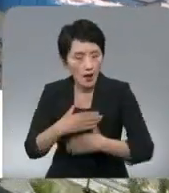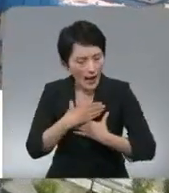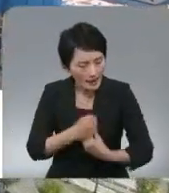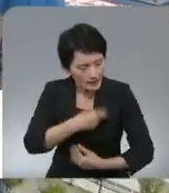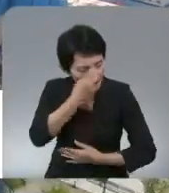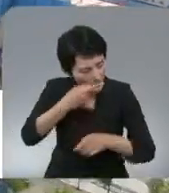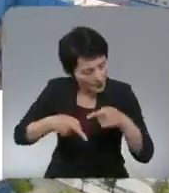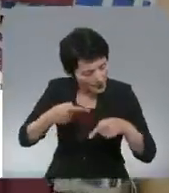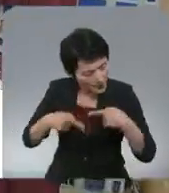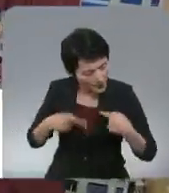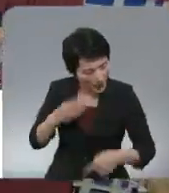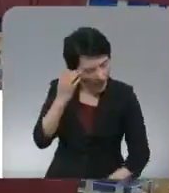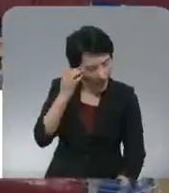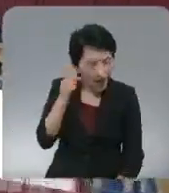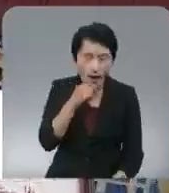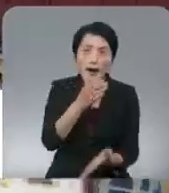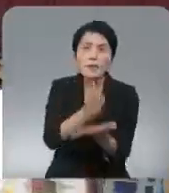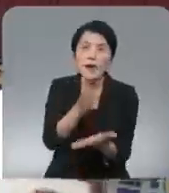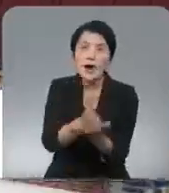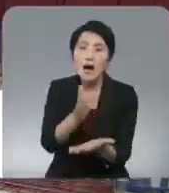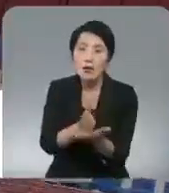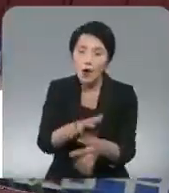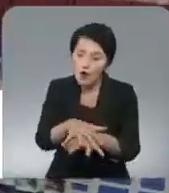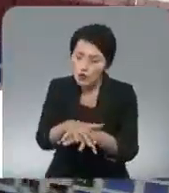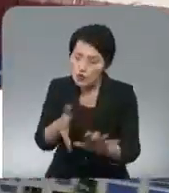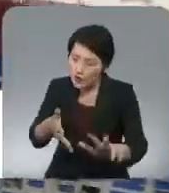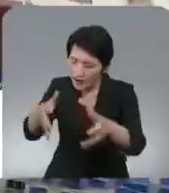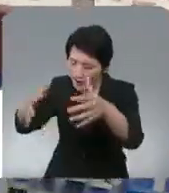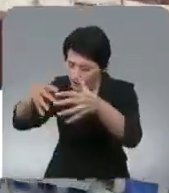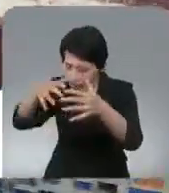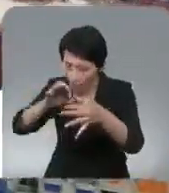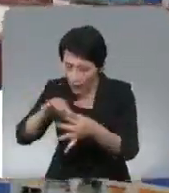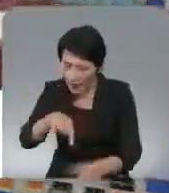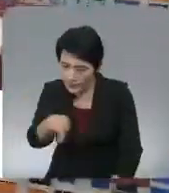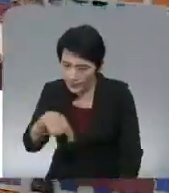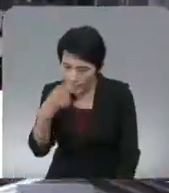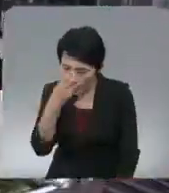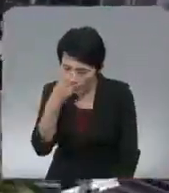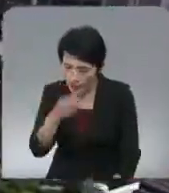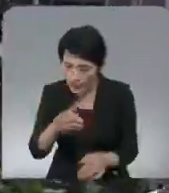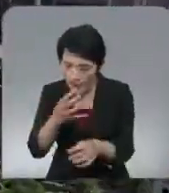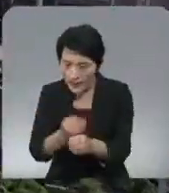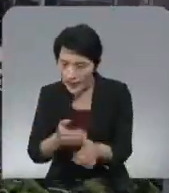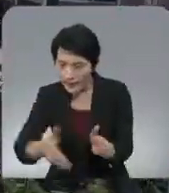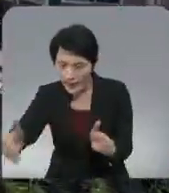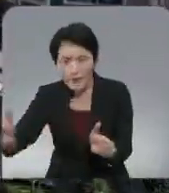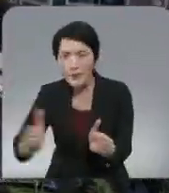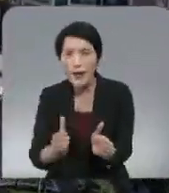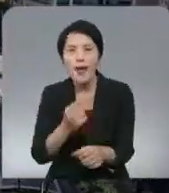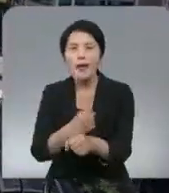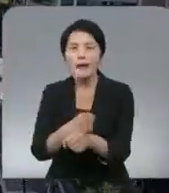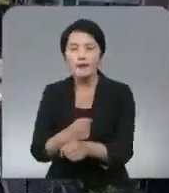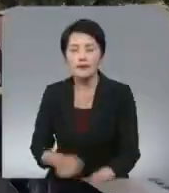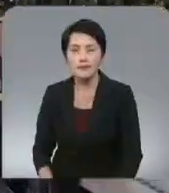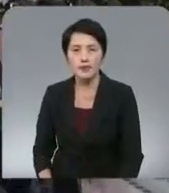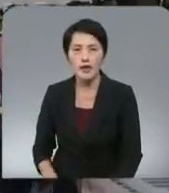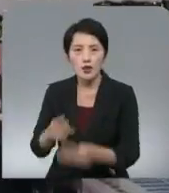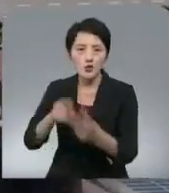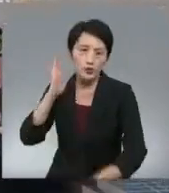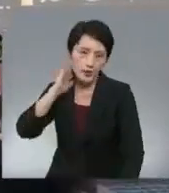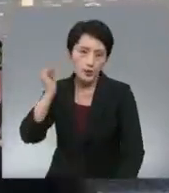und für einen kühnen paradigmenwechsel in der wohnungspolitik sorgen die regierung kündigte an